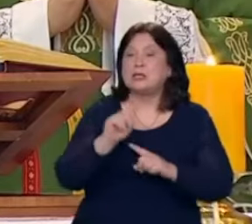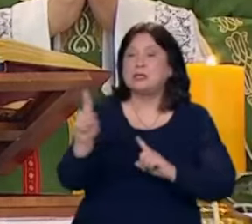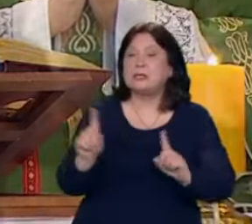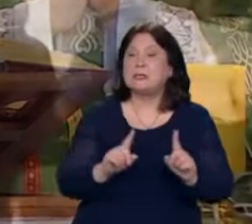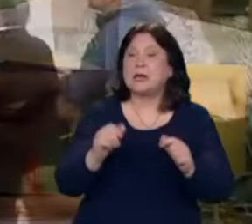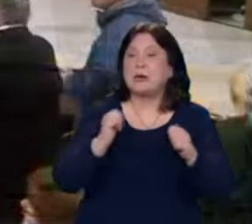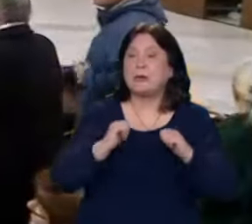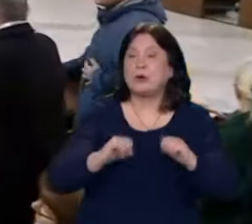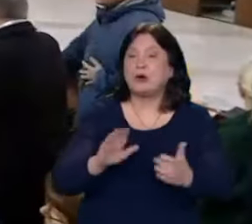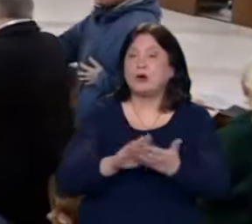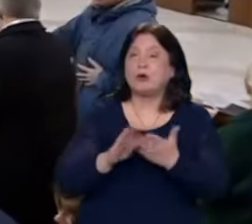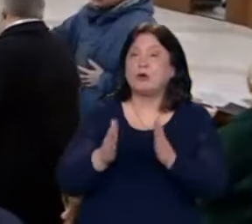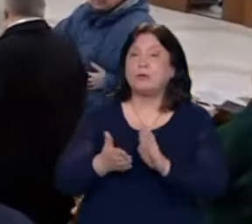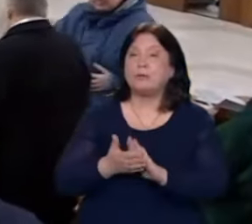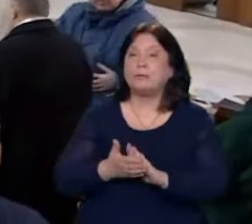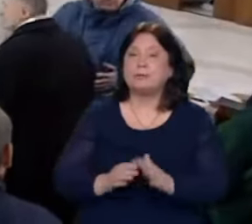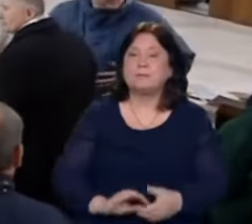pokoju